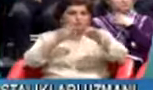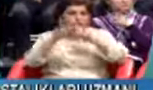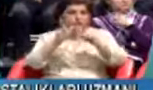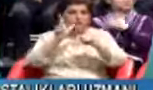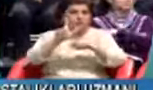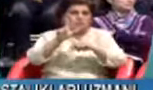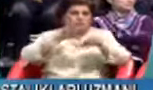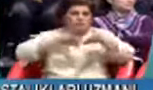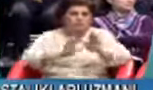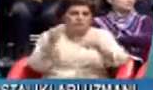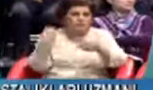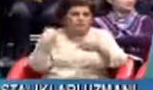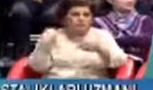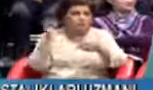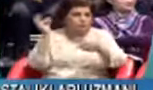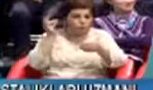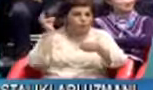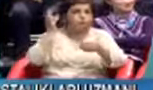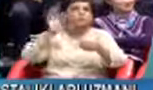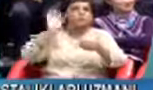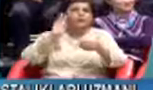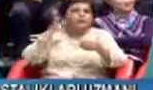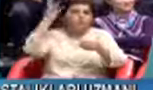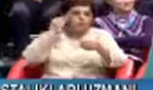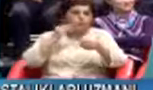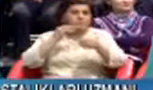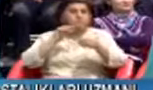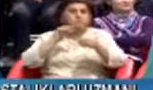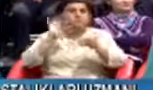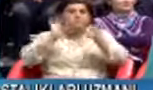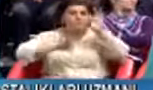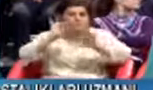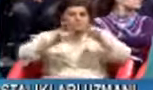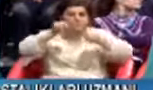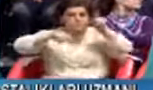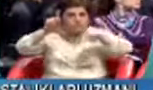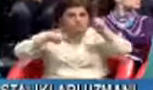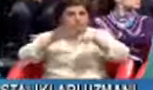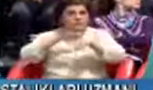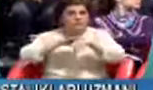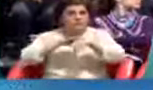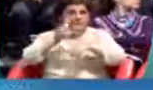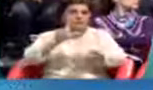Çünkü siz daha iyi bilirsiniz, bizim ülkemizde her yıl yaklaşık